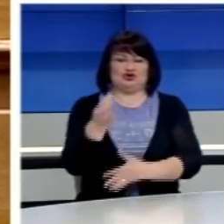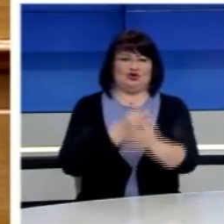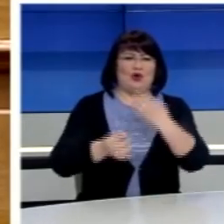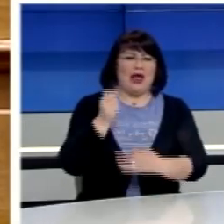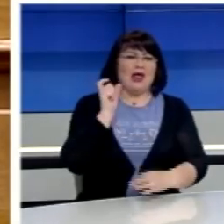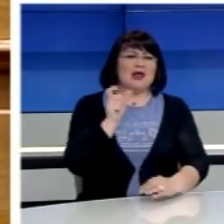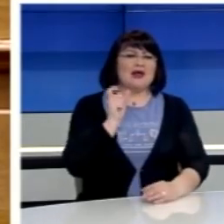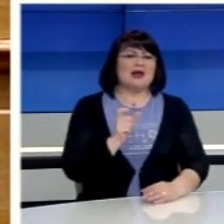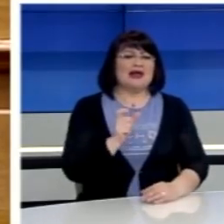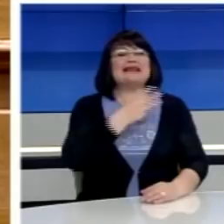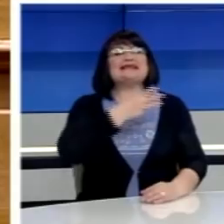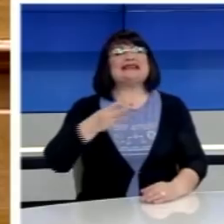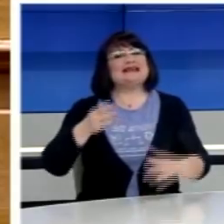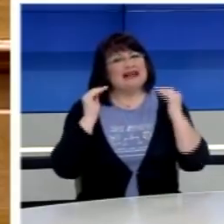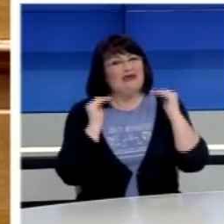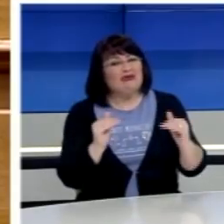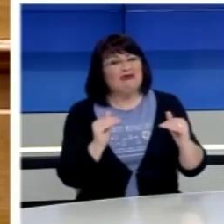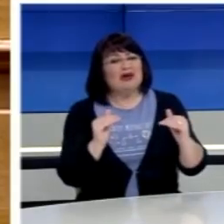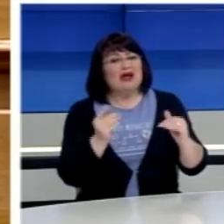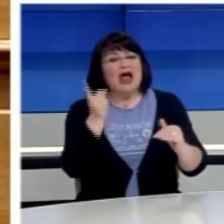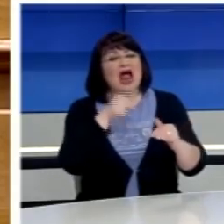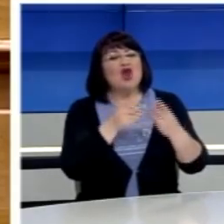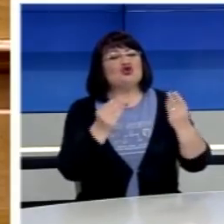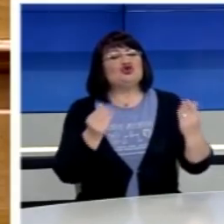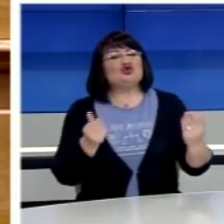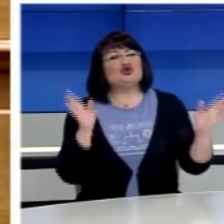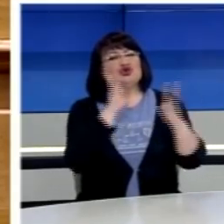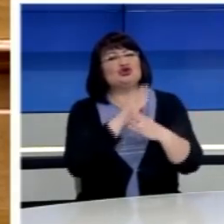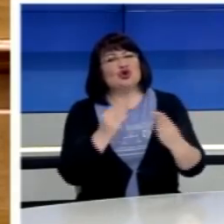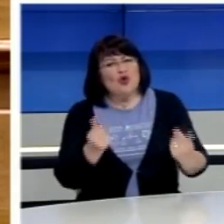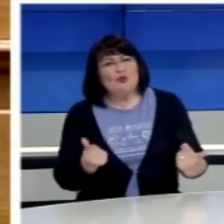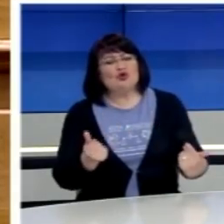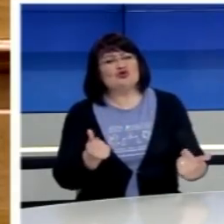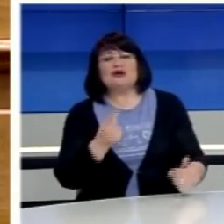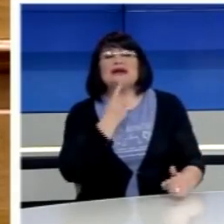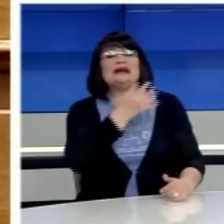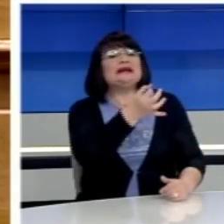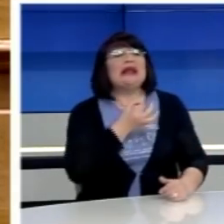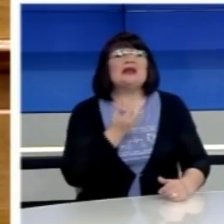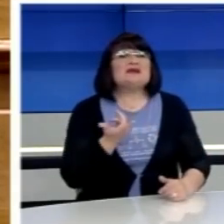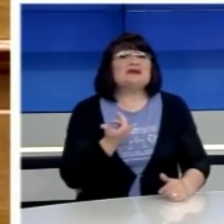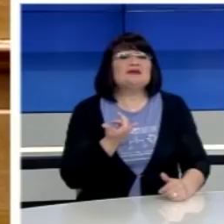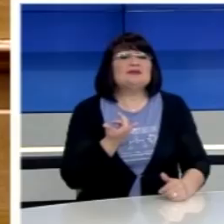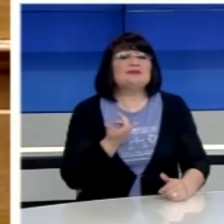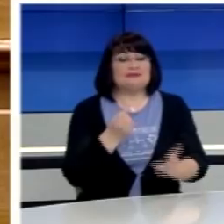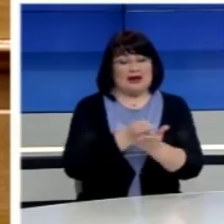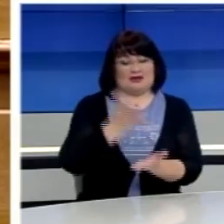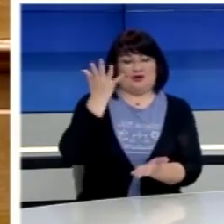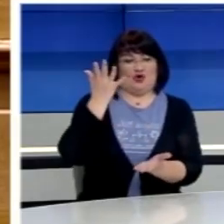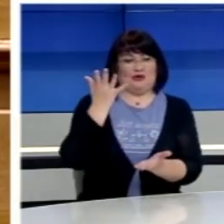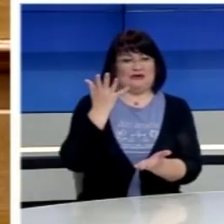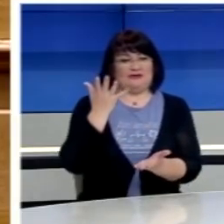την χρησιμοποιούσε και ο ΣΥΡΙΖΑ, με άλλο περιτύλιγμα βεβαίως τότε. Τι λέτε?